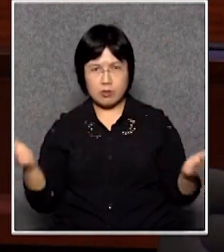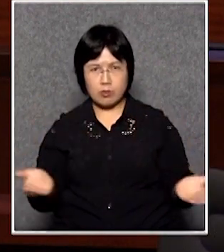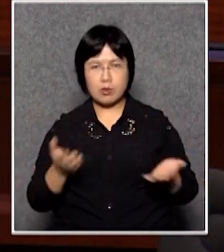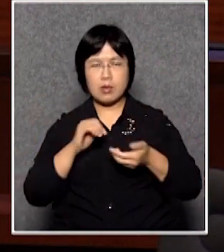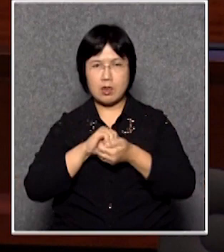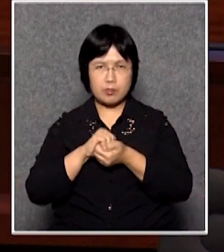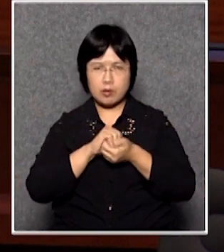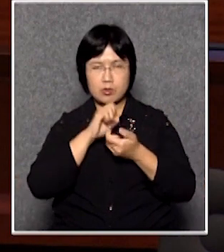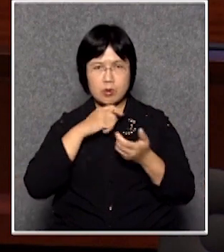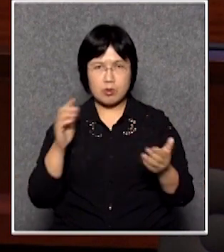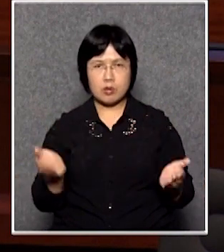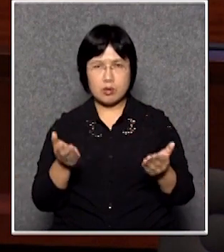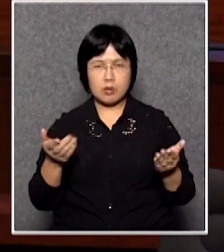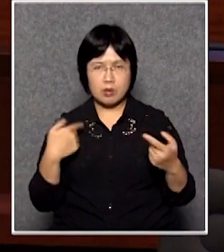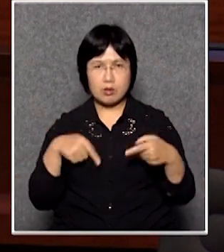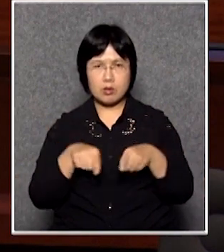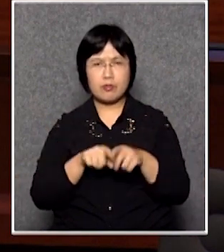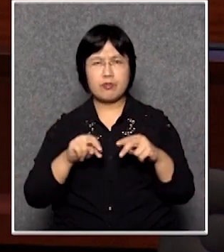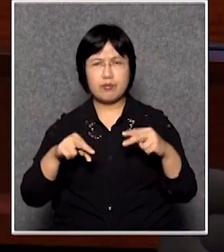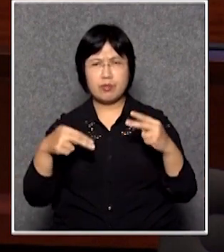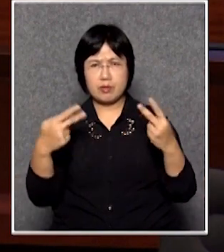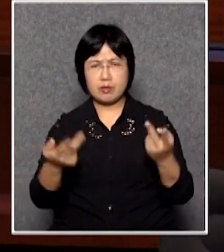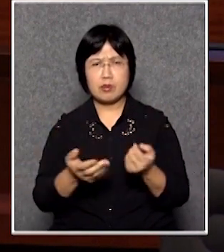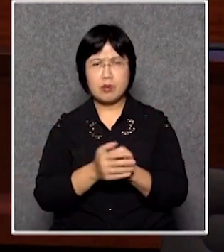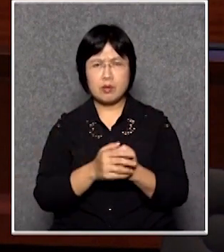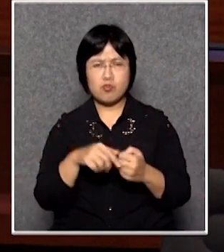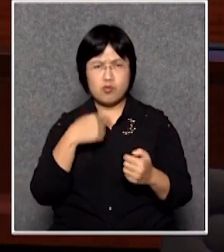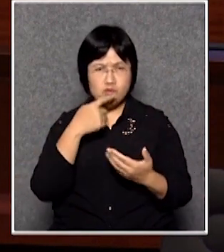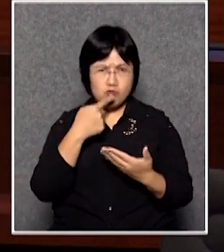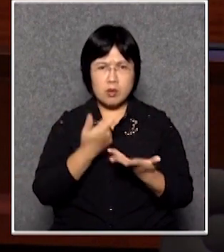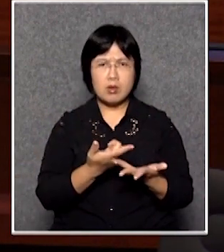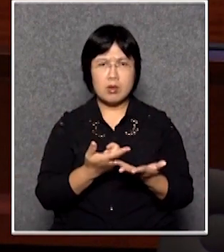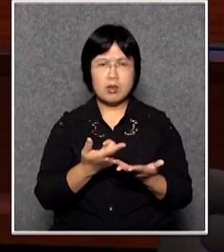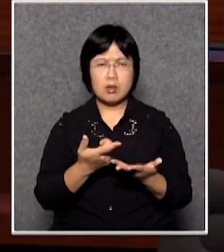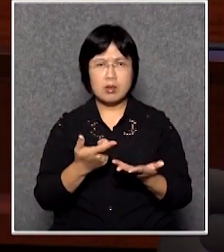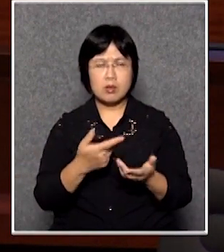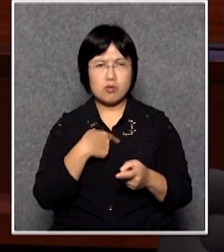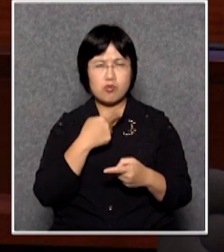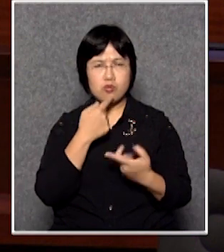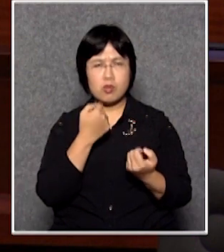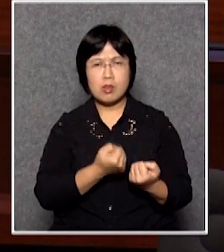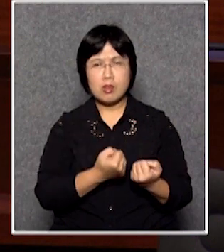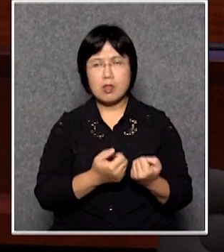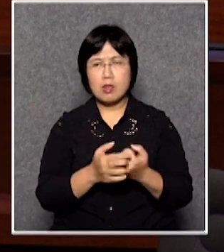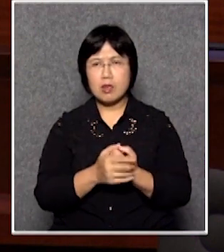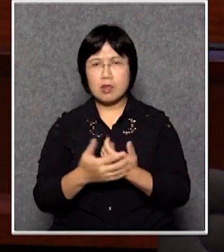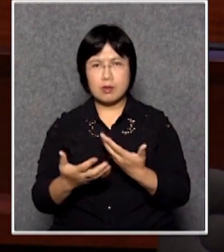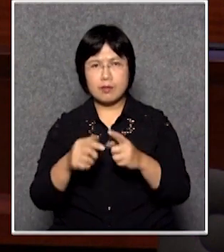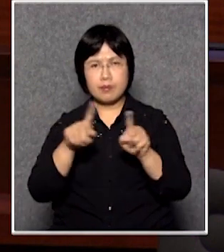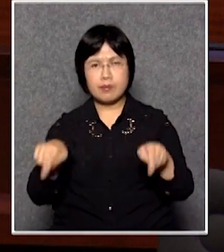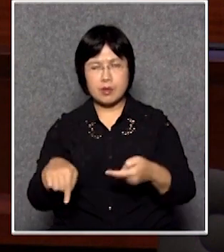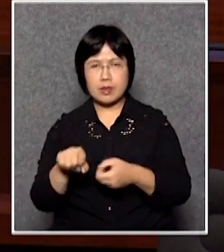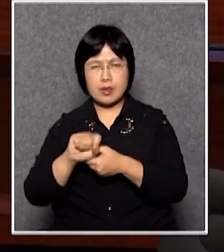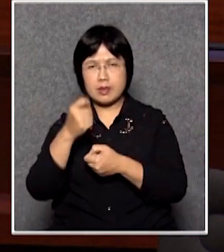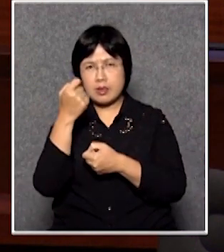推動共同發展一類的說詞，即係呢啲係套語嚟嘅。OK， 今年嘅文件就多咗啲